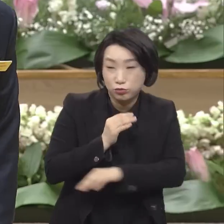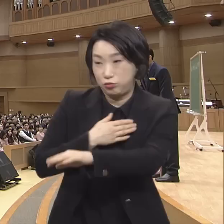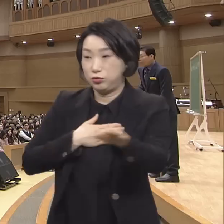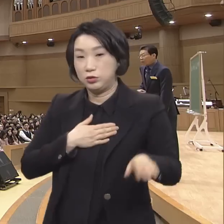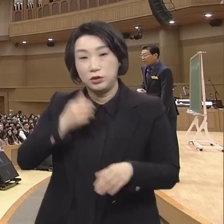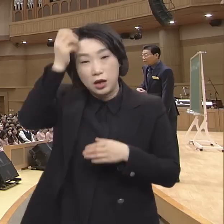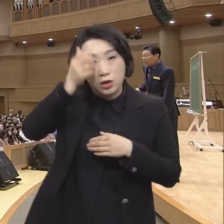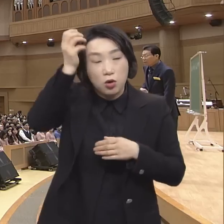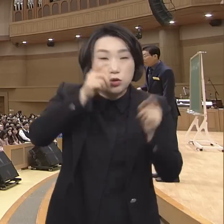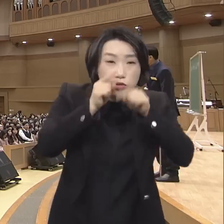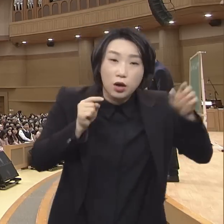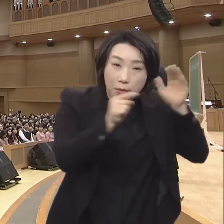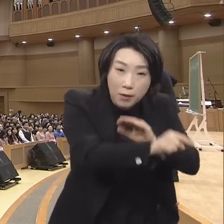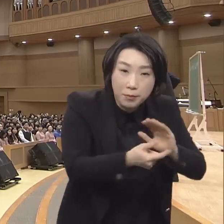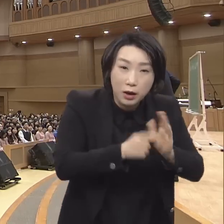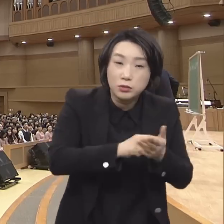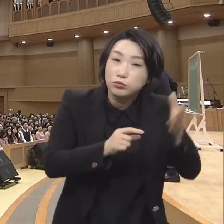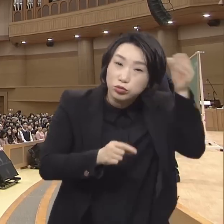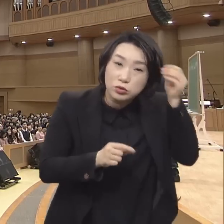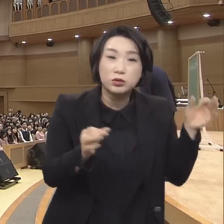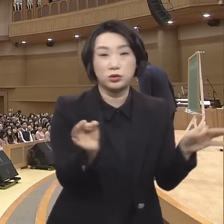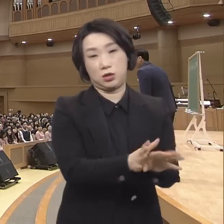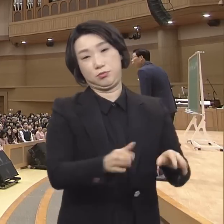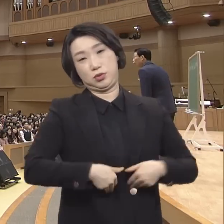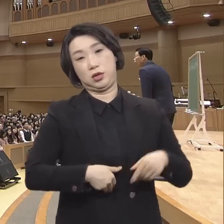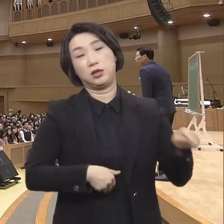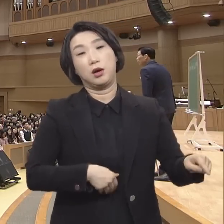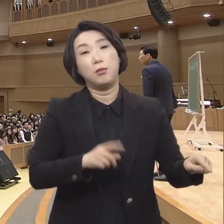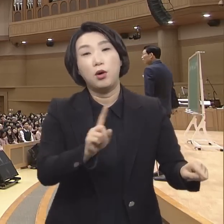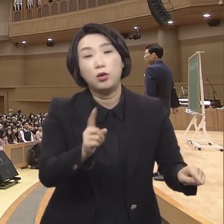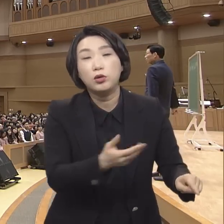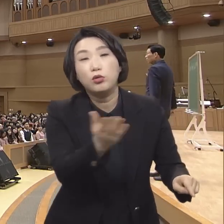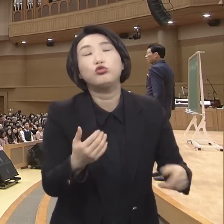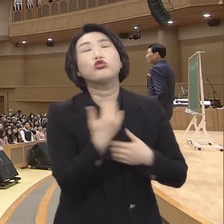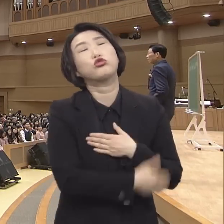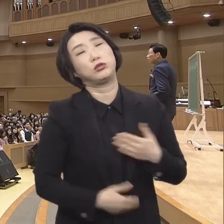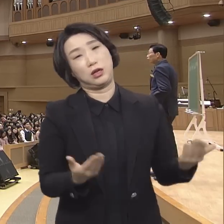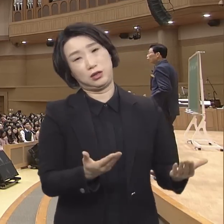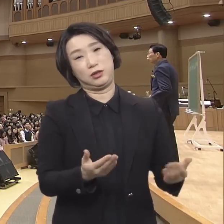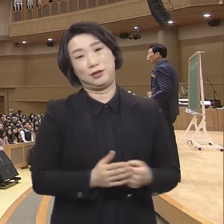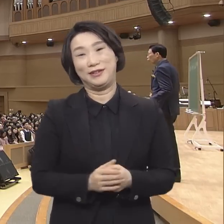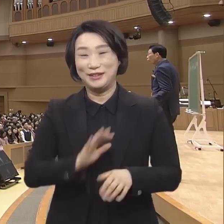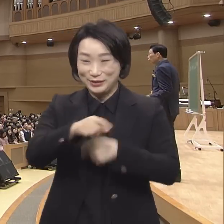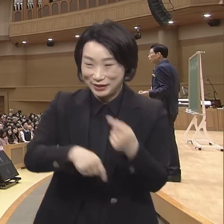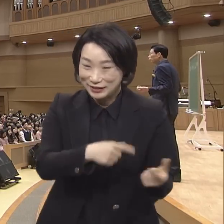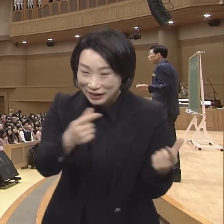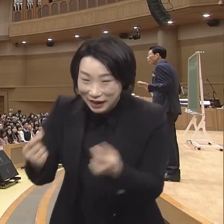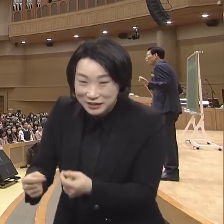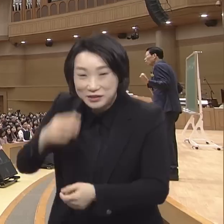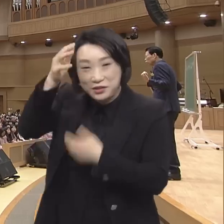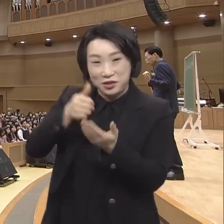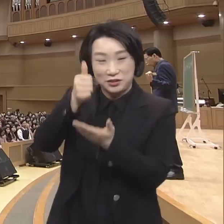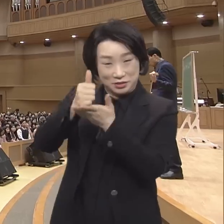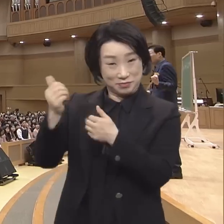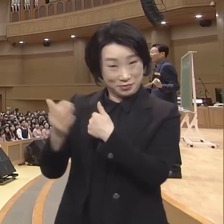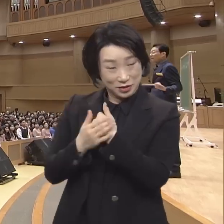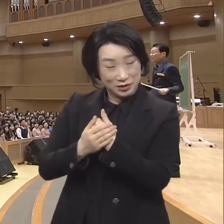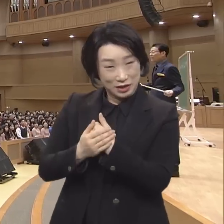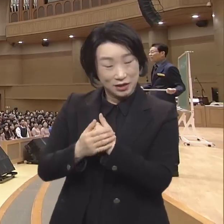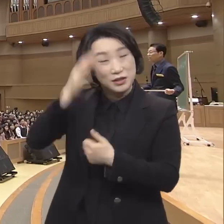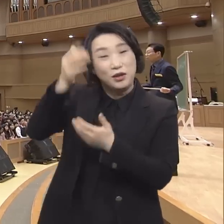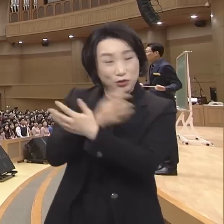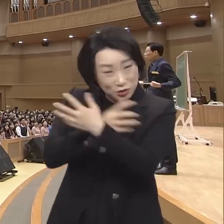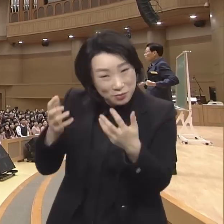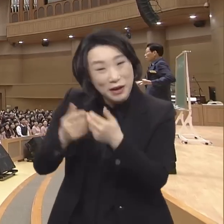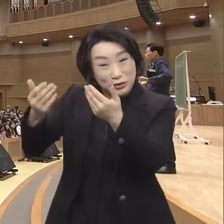돼. 그게 뭐냐? 육체의 일이다 이 말이요. 같이 성령으로 충만하게